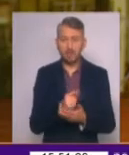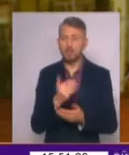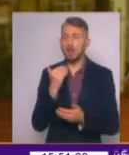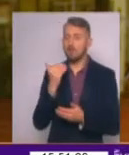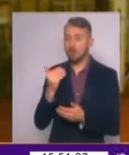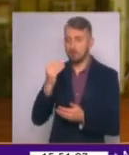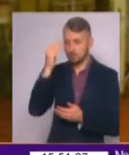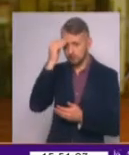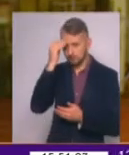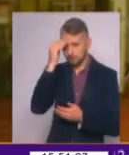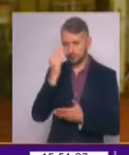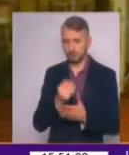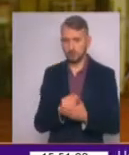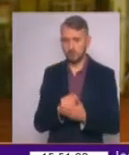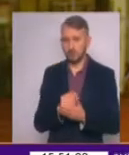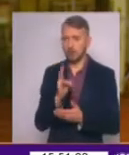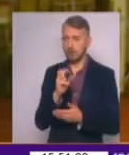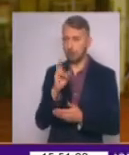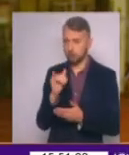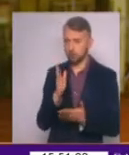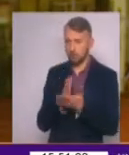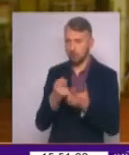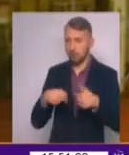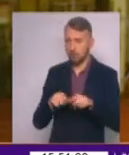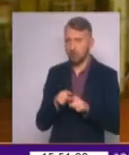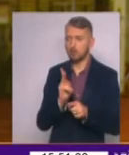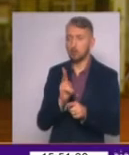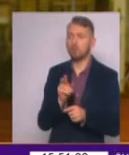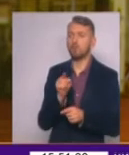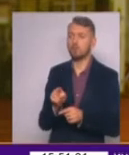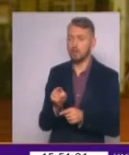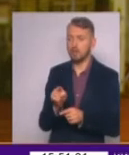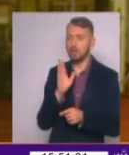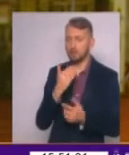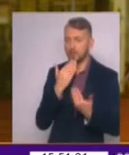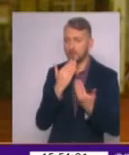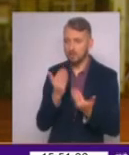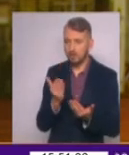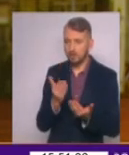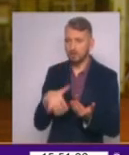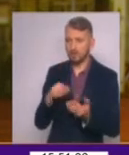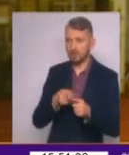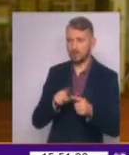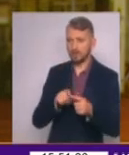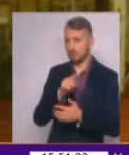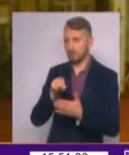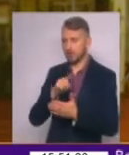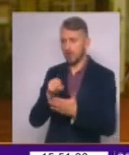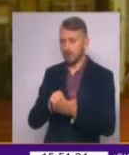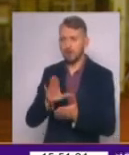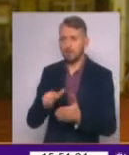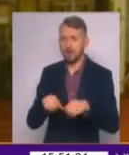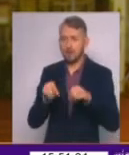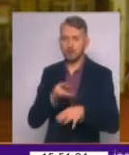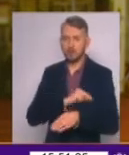практичної сторони, НАБУ саме є органом, до якого от ви, як до кінцевого органу, будете звертатися от всіх цих нюансах після рішень